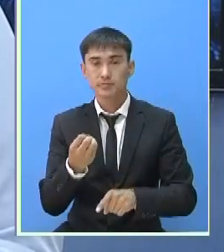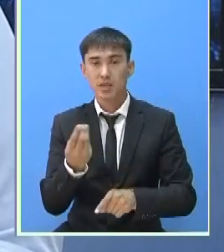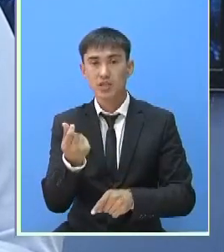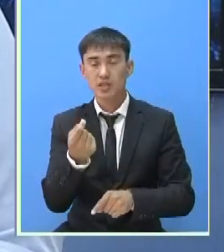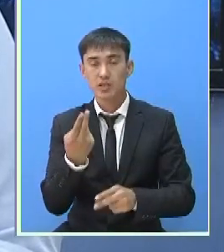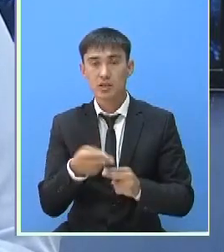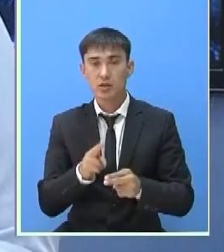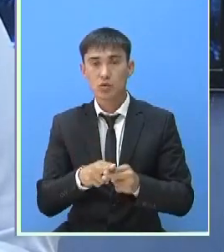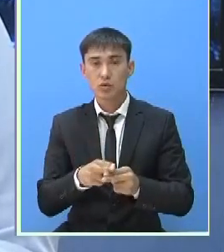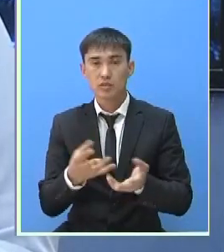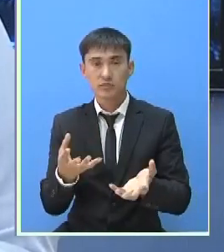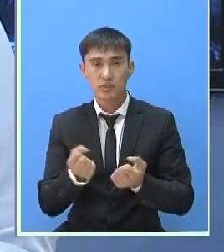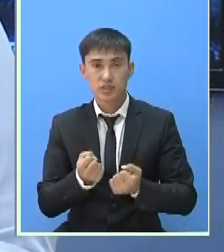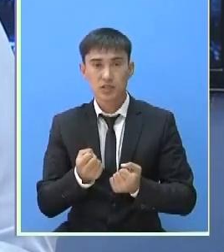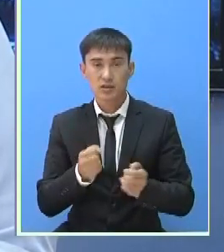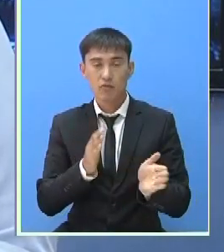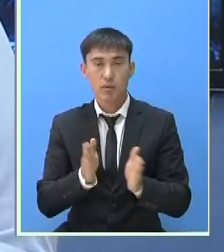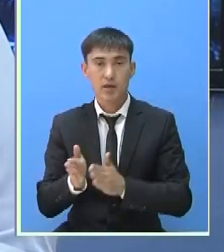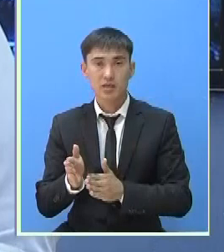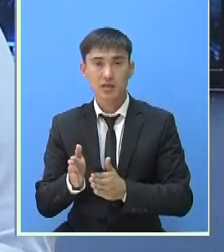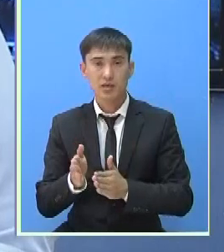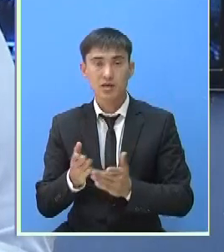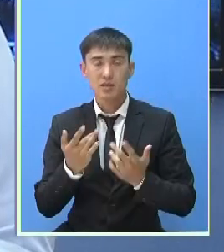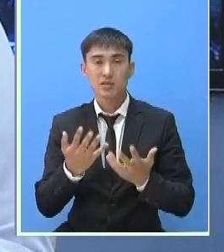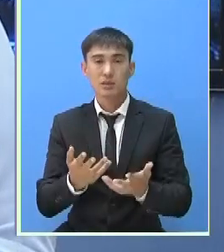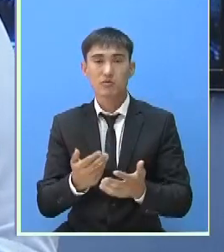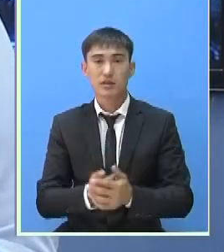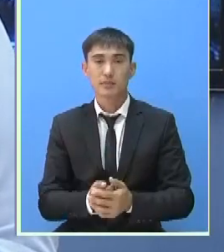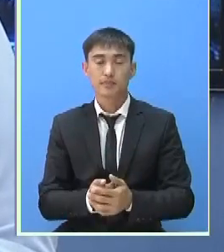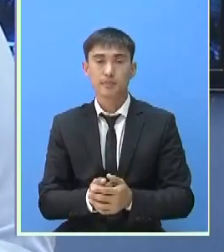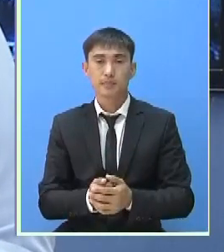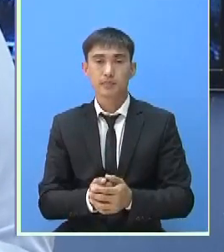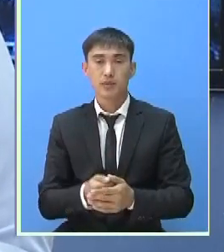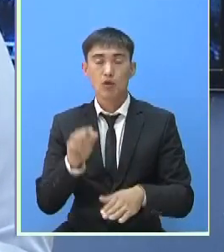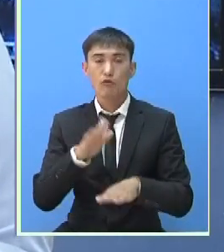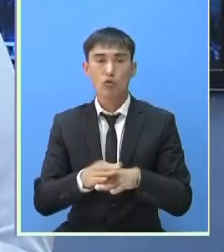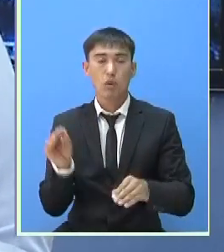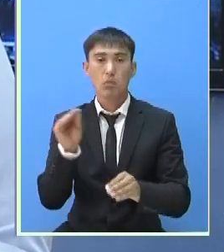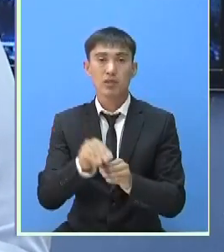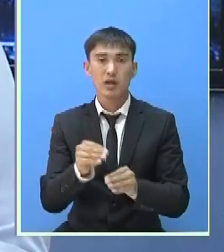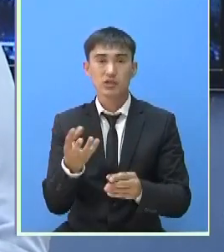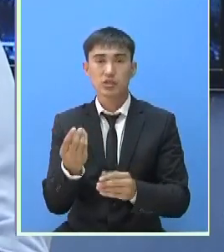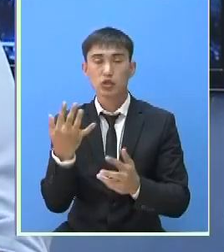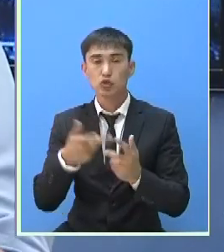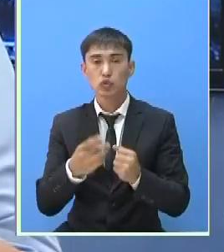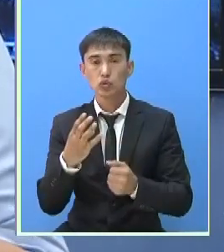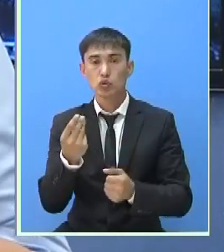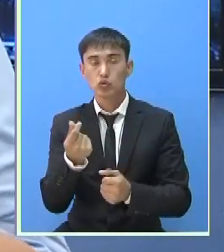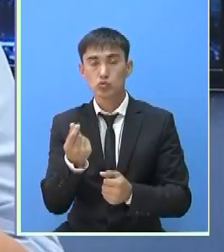деньги, взысканные в порядке регрессных требований. Фонд пополняется также за счет